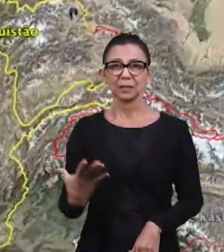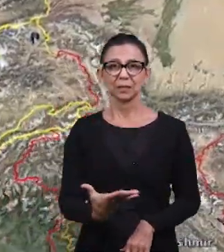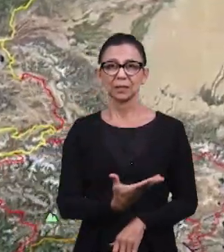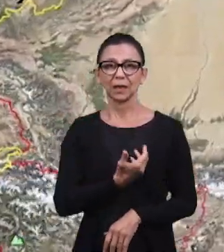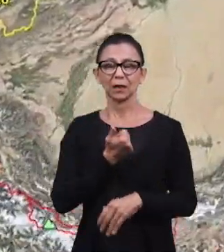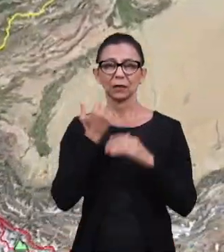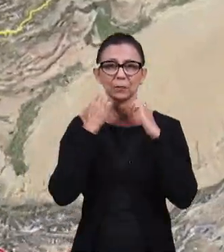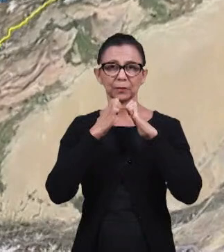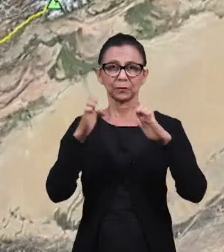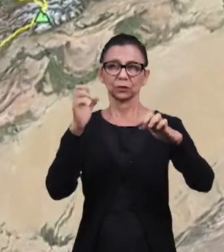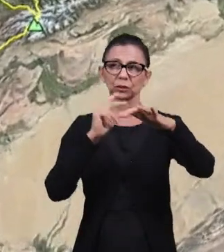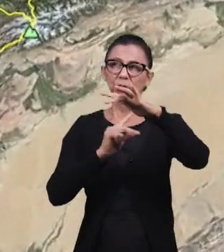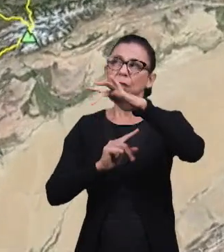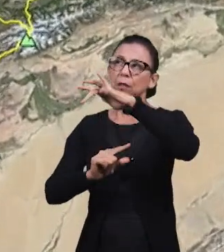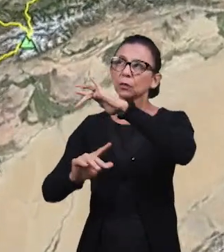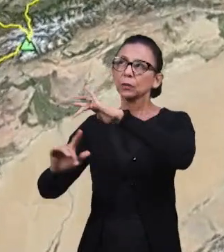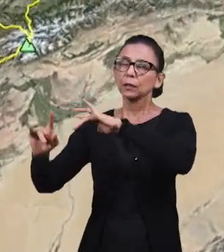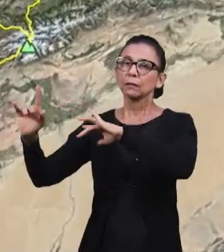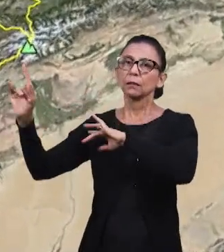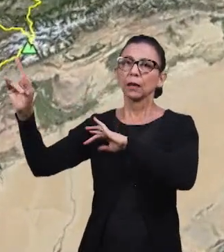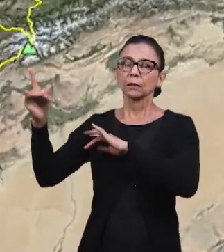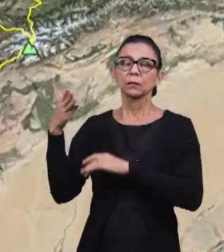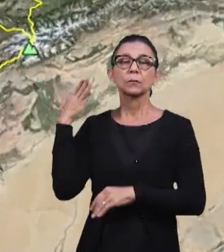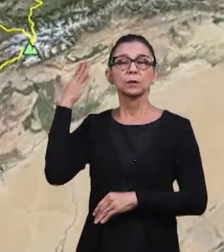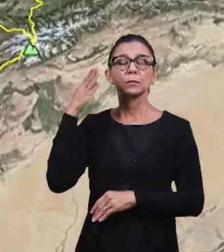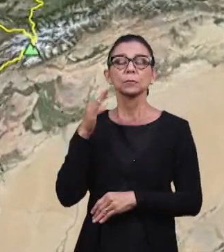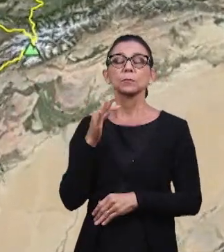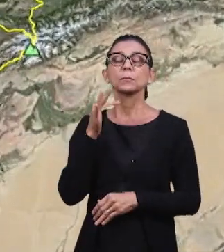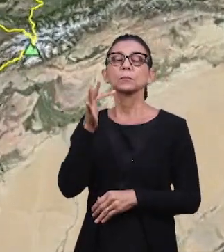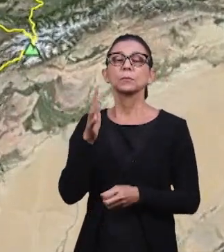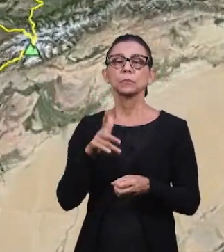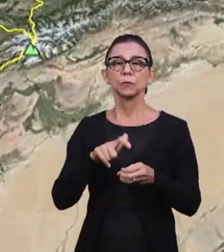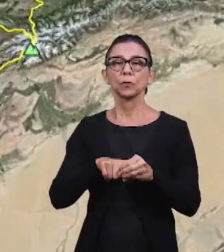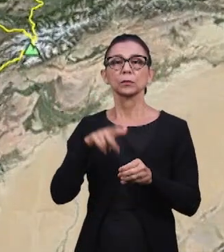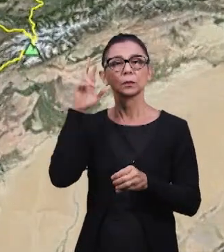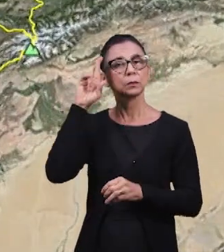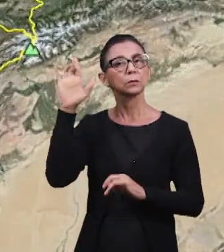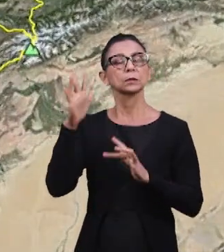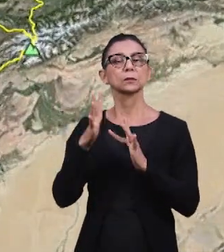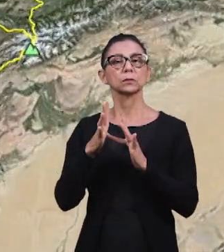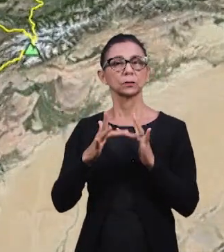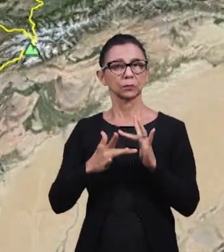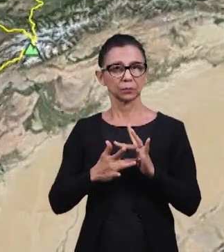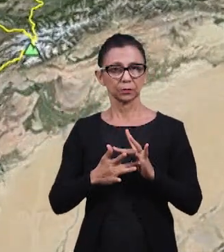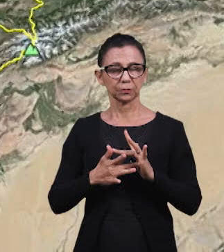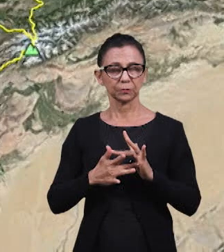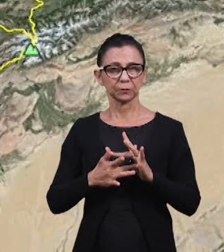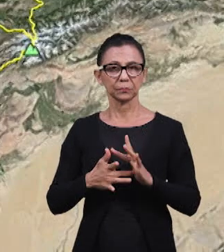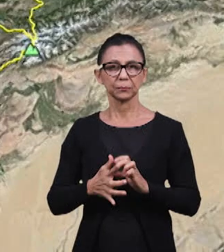touchées par l'évangile éternel et par le message du retour imminent du Seigneur Jésus.